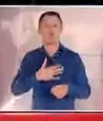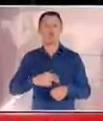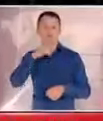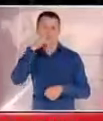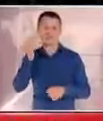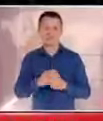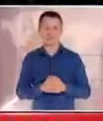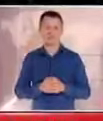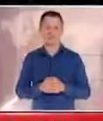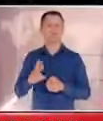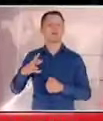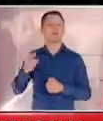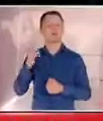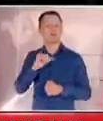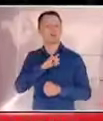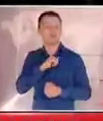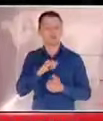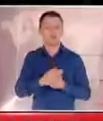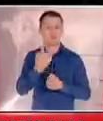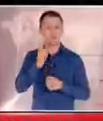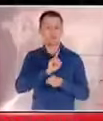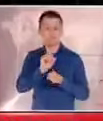părut interesantă. În primul rând,